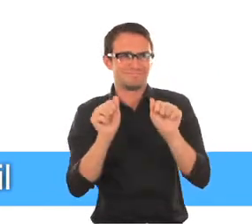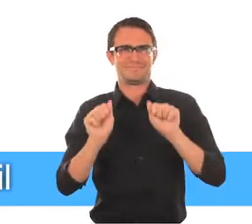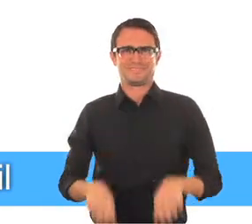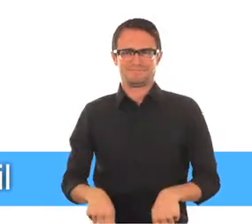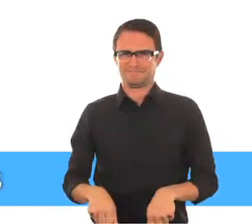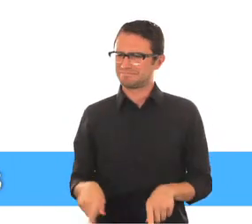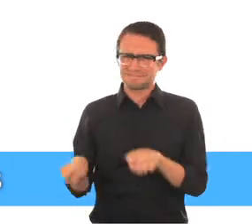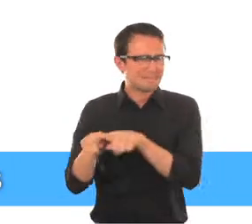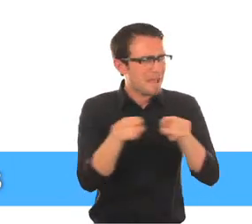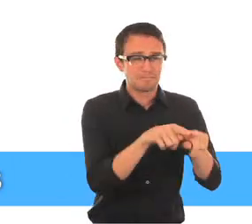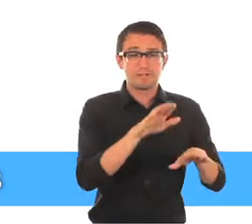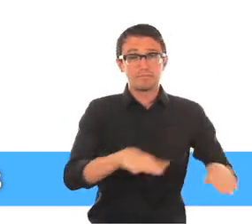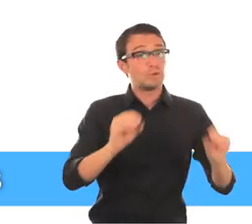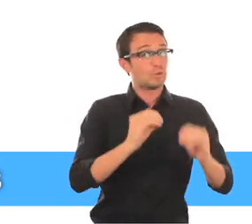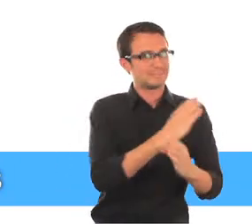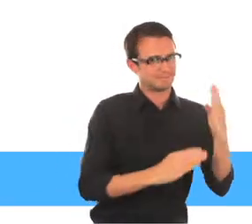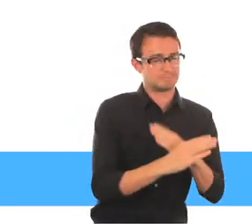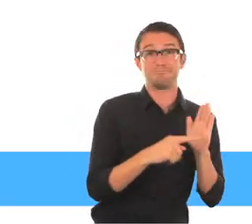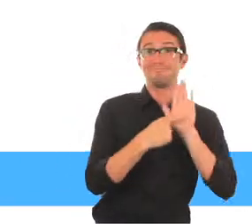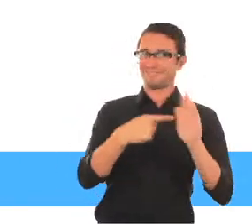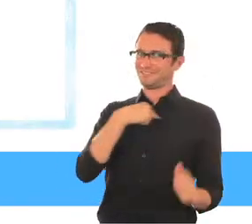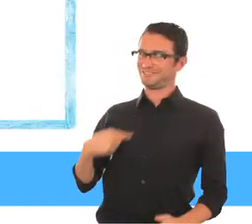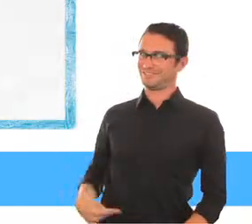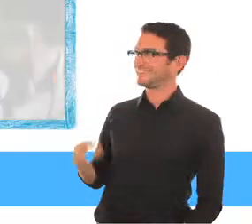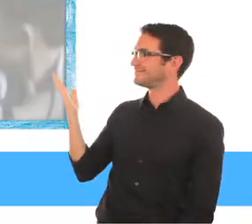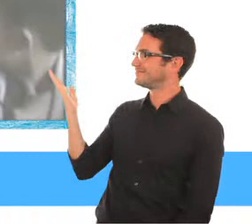le même éventail d'intérêts et de capacités que les enfants sans handicap.